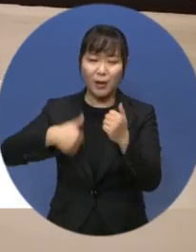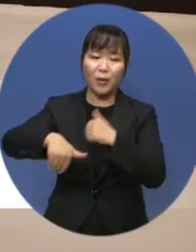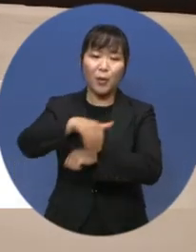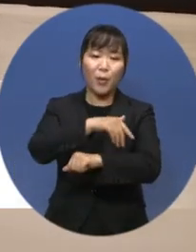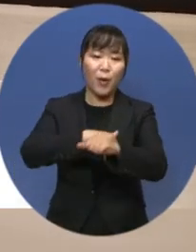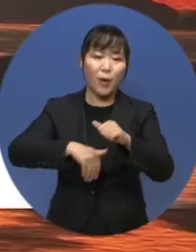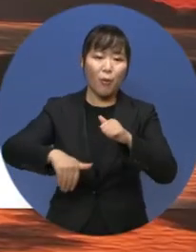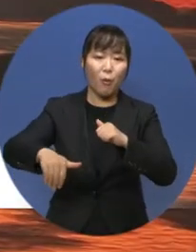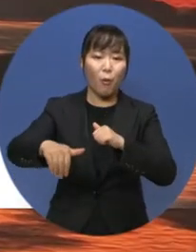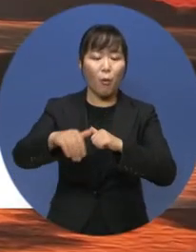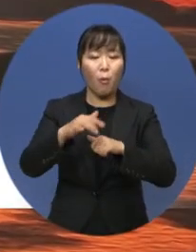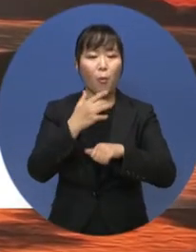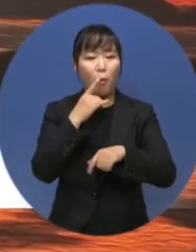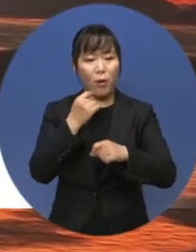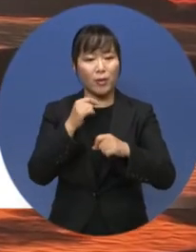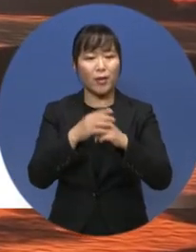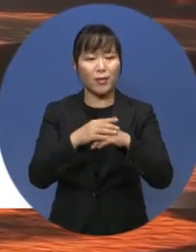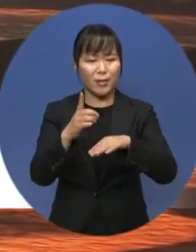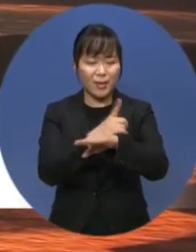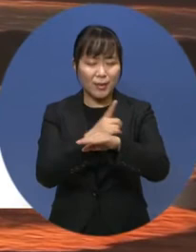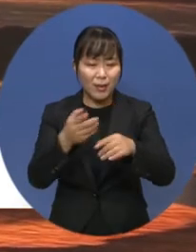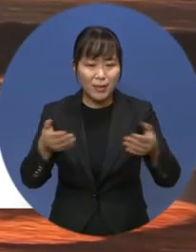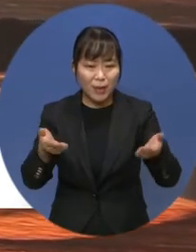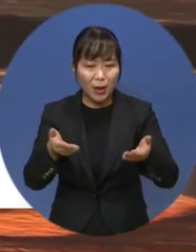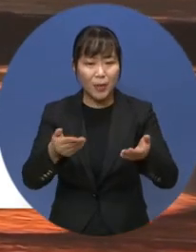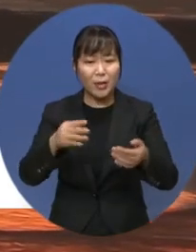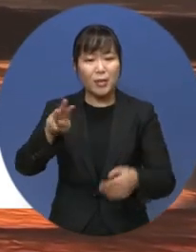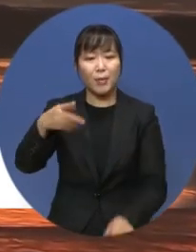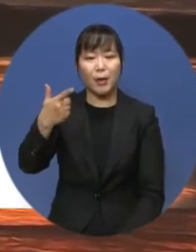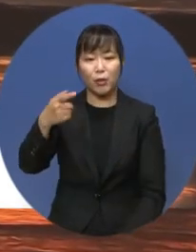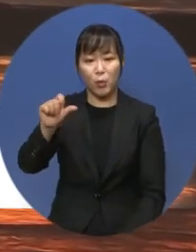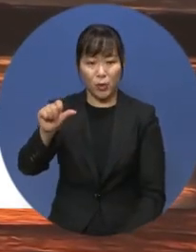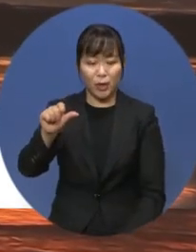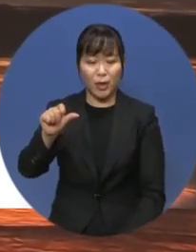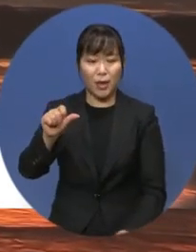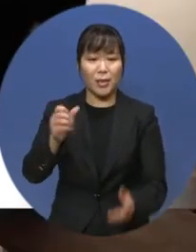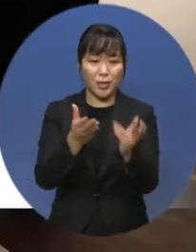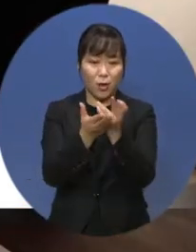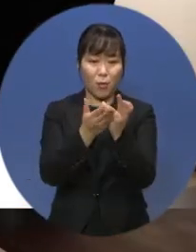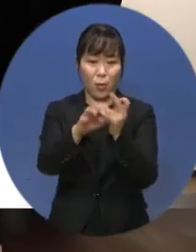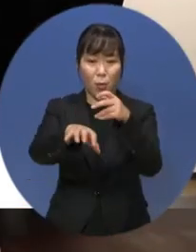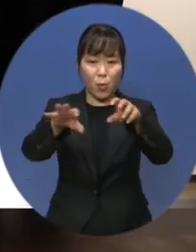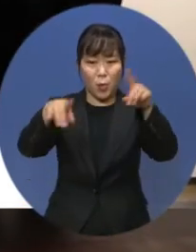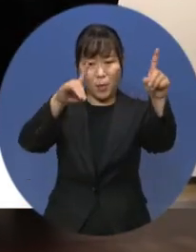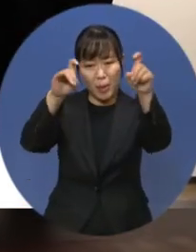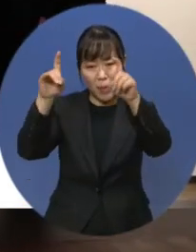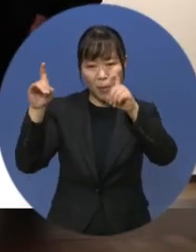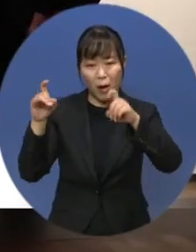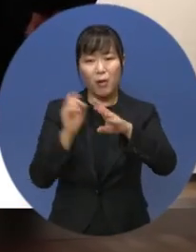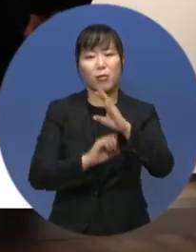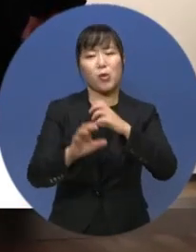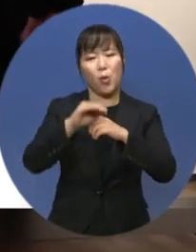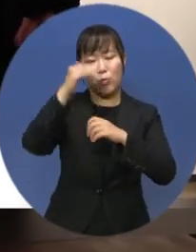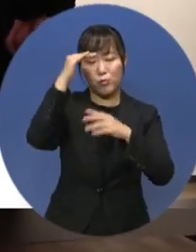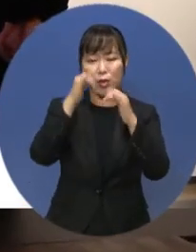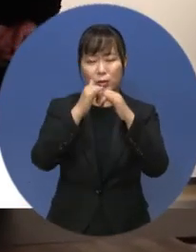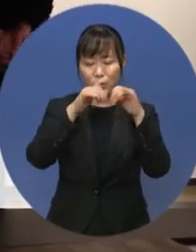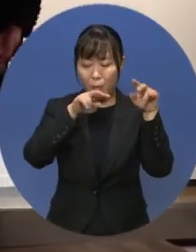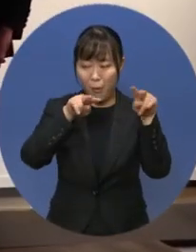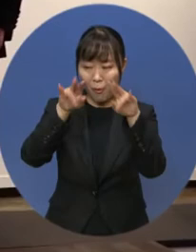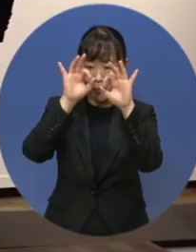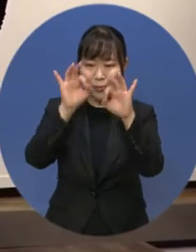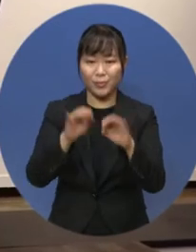경관과 비경을 디지털 작업에 365개의 여수섬 곳곳을 담아내 더욱 관람객들의